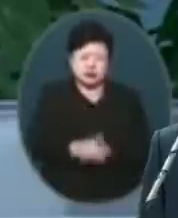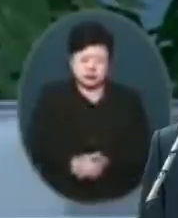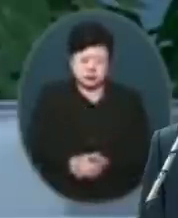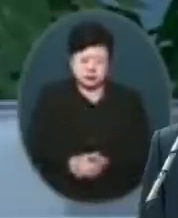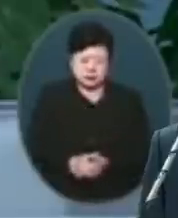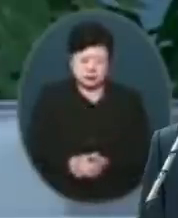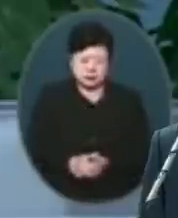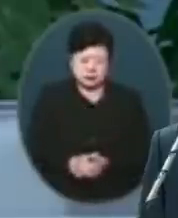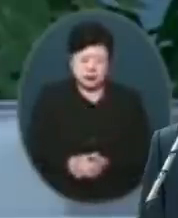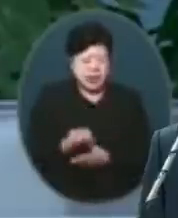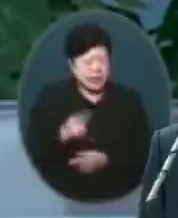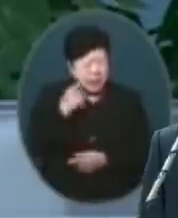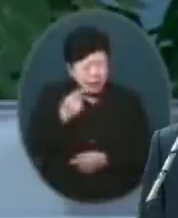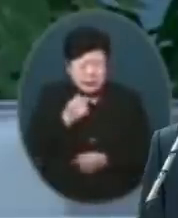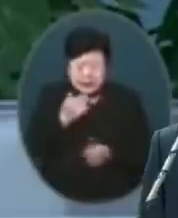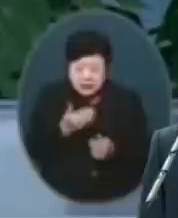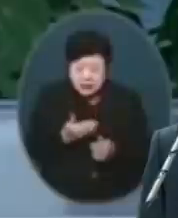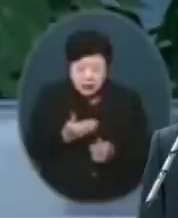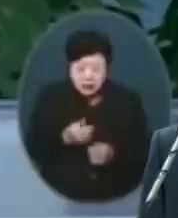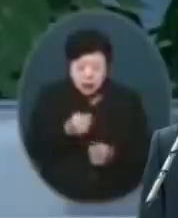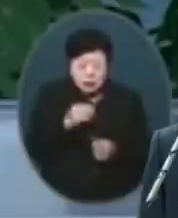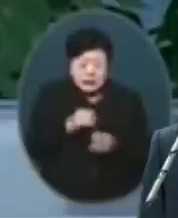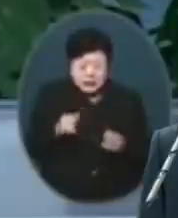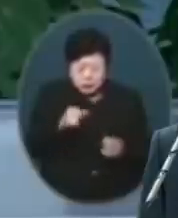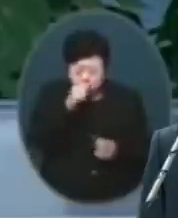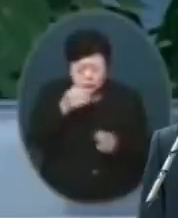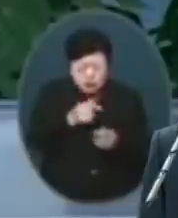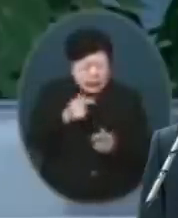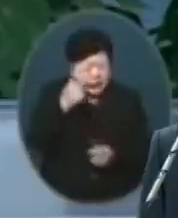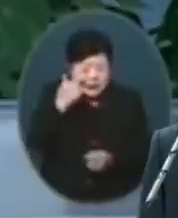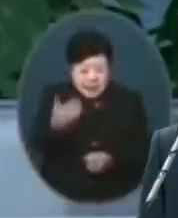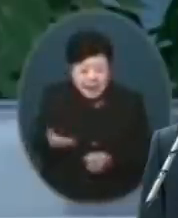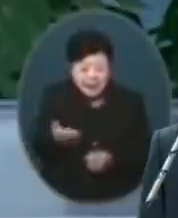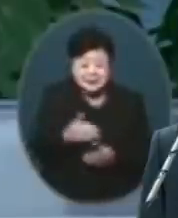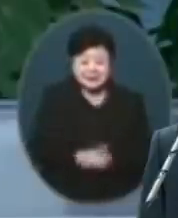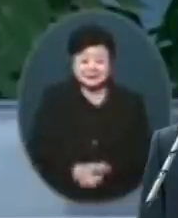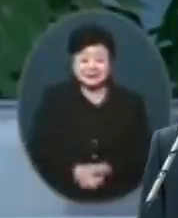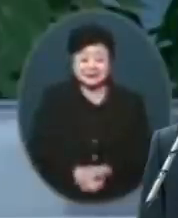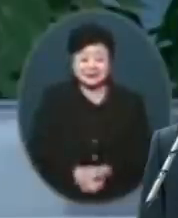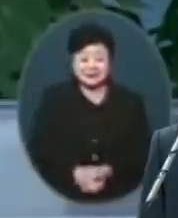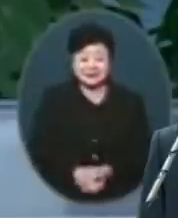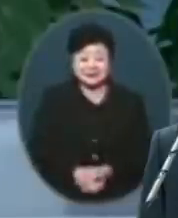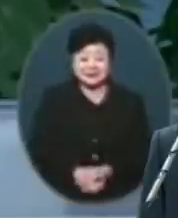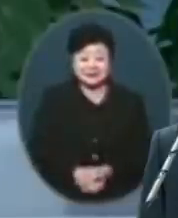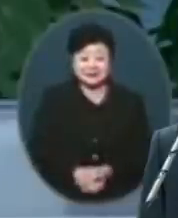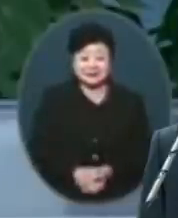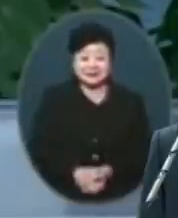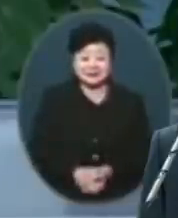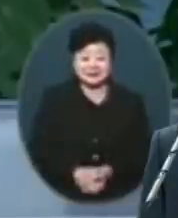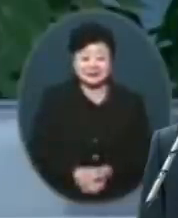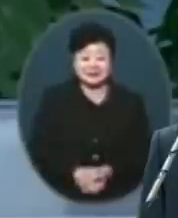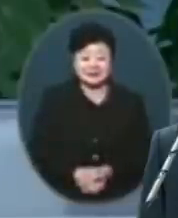알거든 하나님의 천부께서 구하는 자에게 좋은 것으로 주지 않겠느냐.